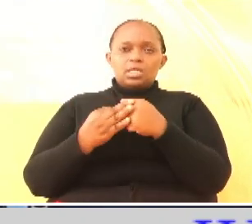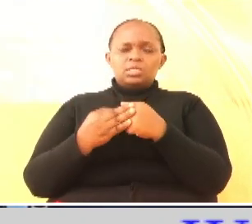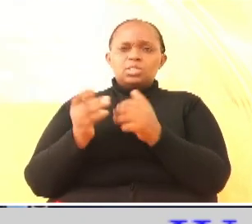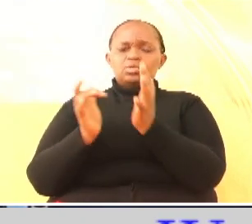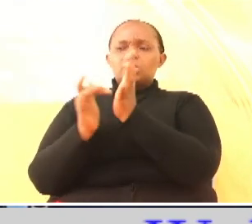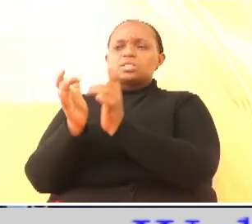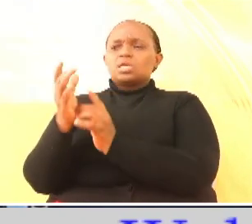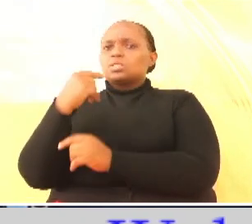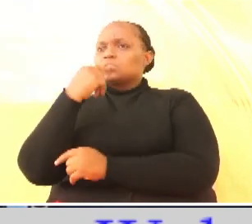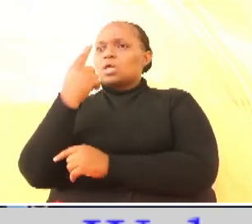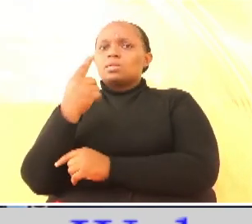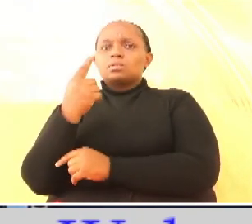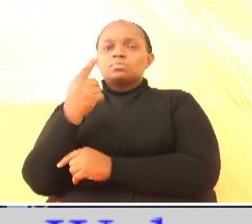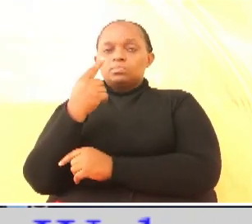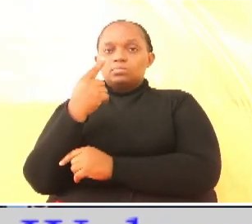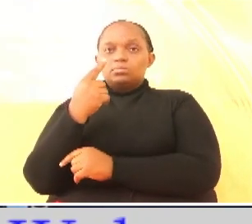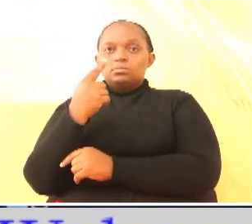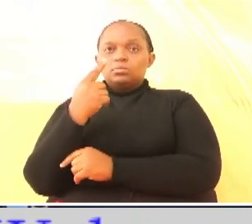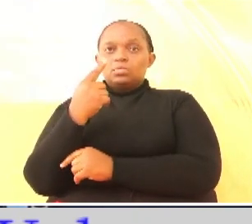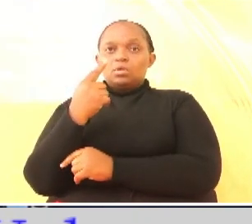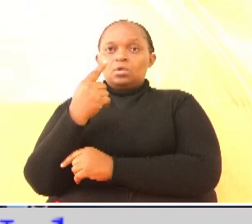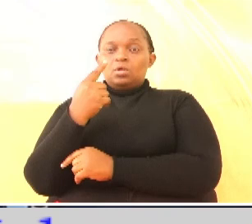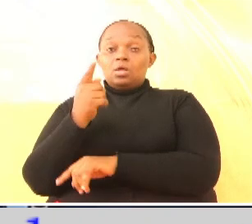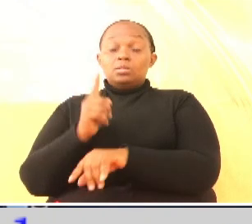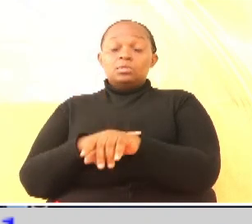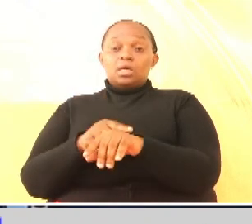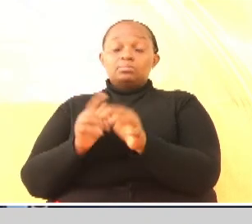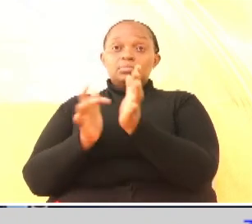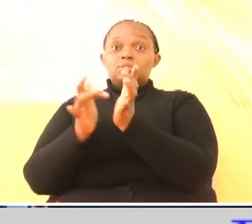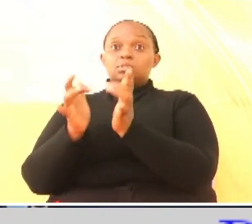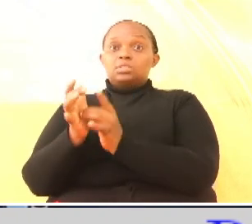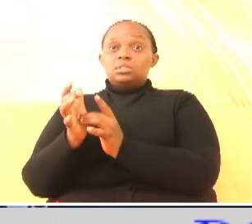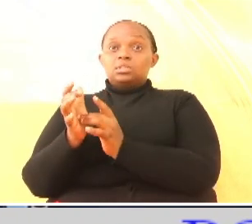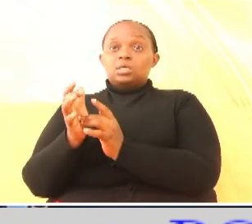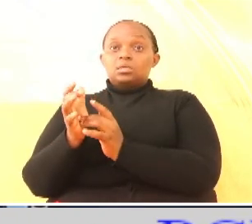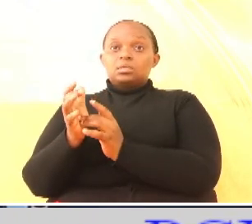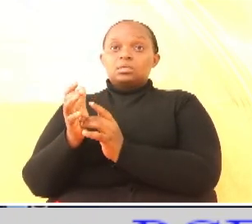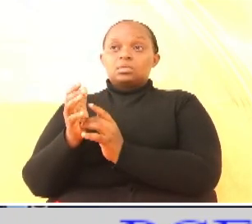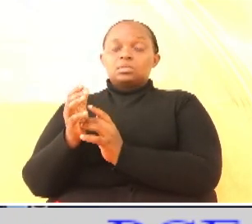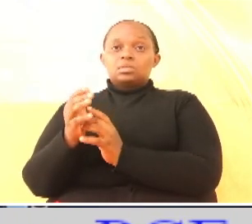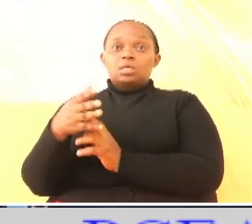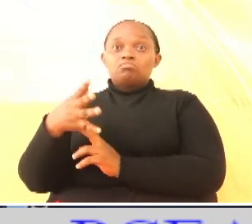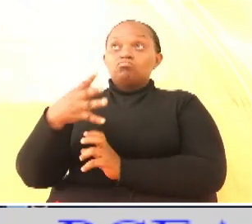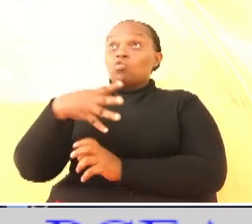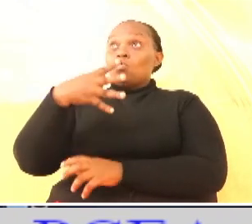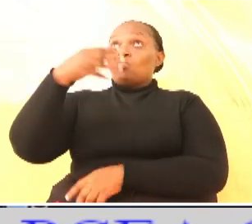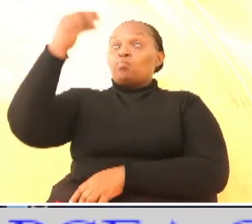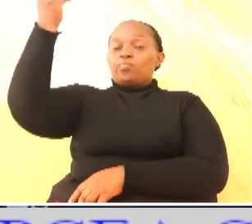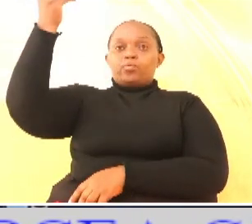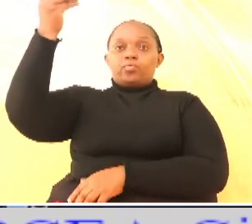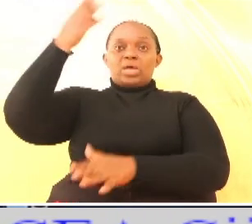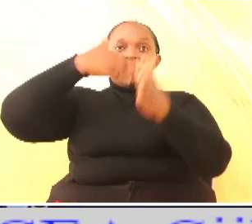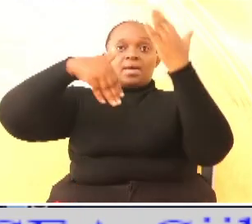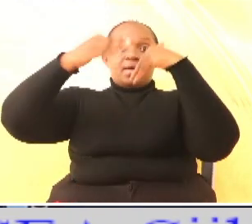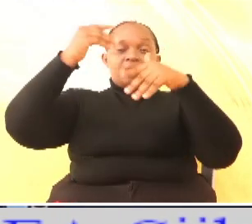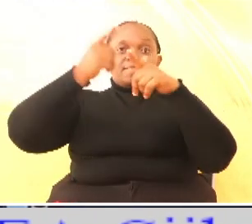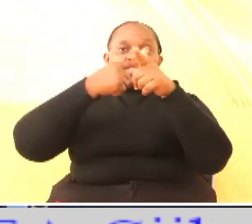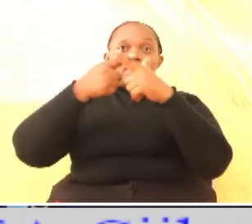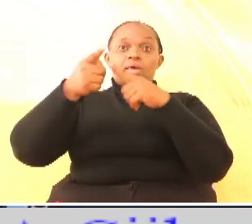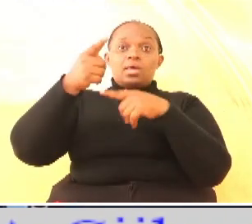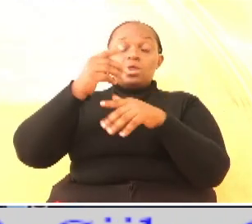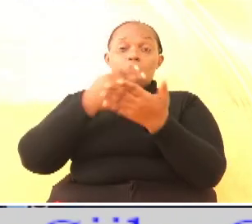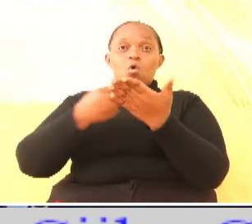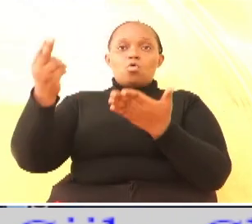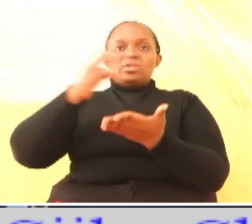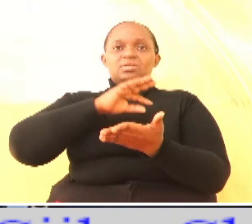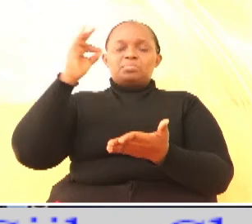Kristo alipoenda juu, Roho Mtakatifu alikuja na tukaachiwa kazi.